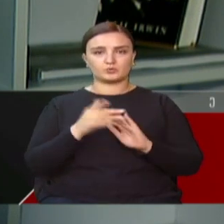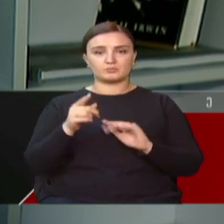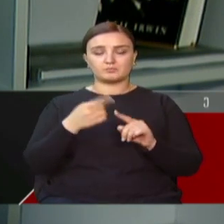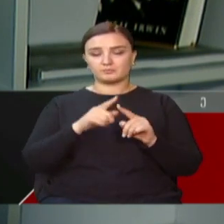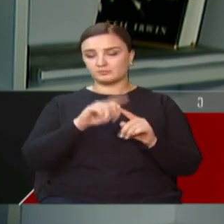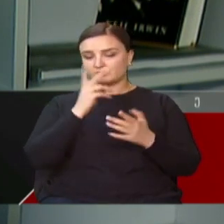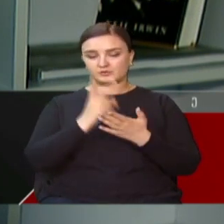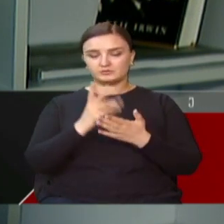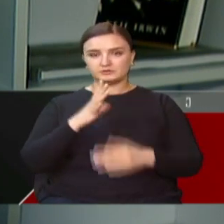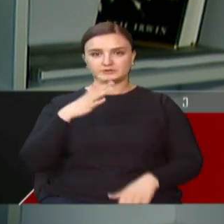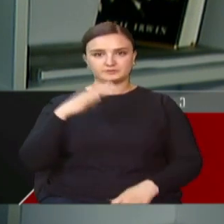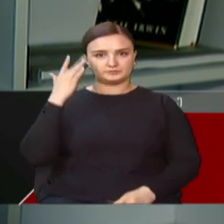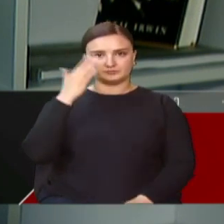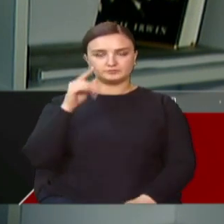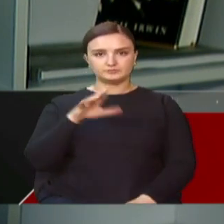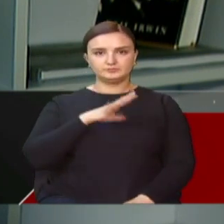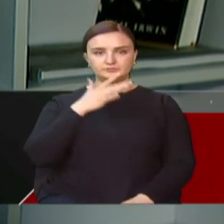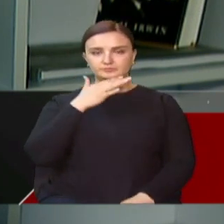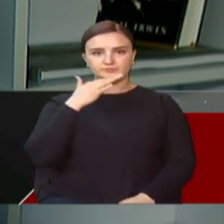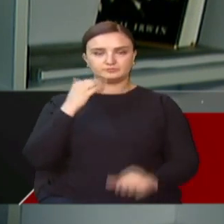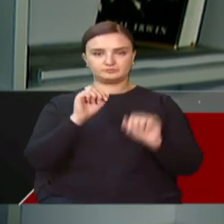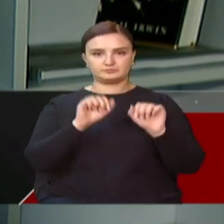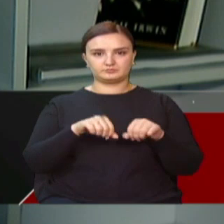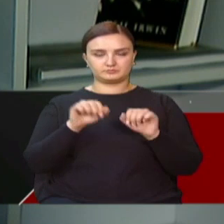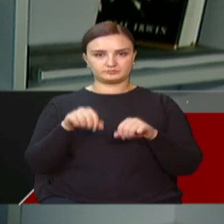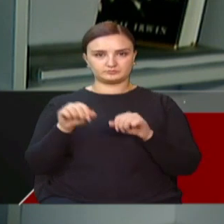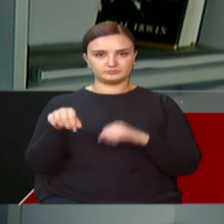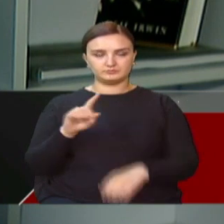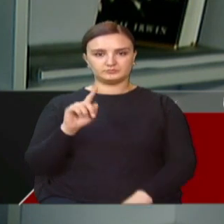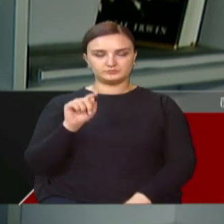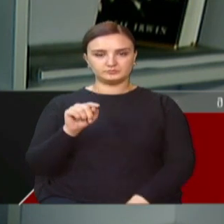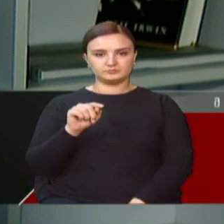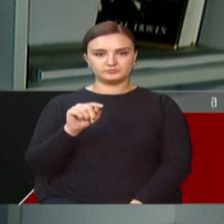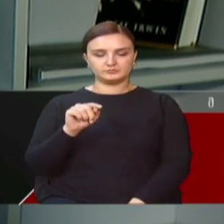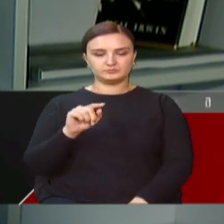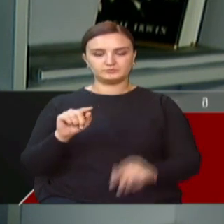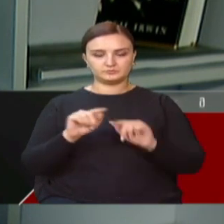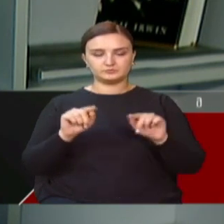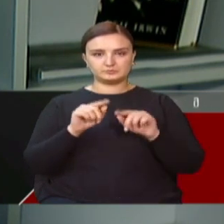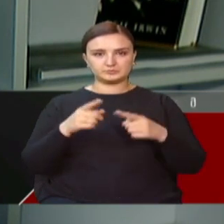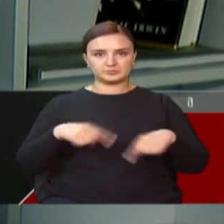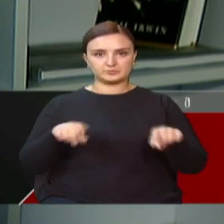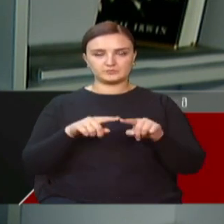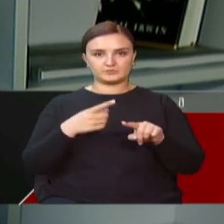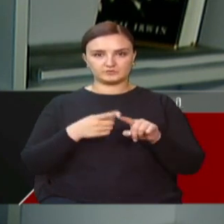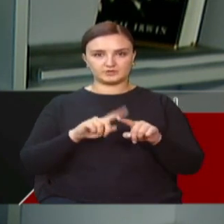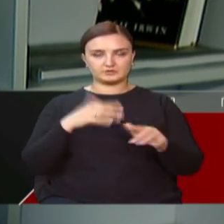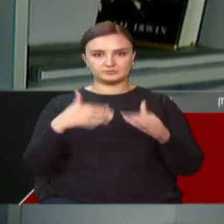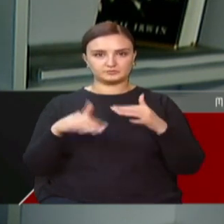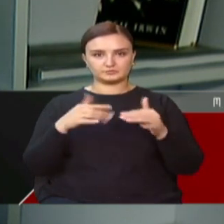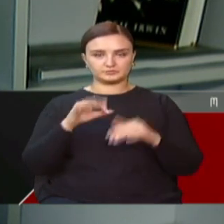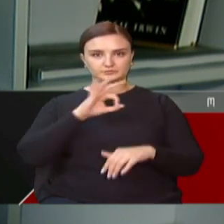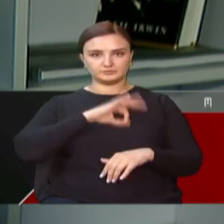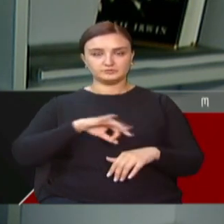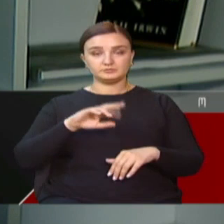მიუხედავად ქართველოს რემას ჰქონდა უამრავი შესაძლებლობა, რომ ოპოზიციის ეს სისუსტე მაქსიმალურად გამოეყენებინა და